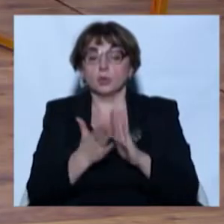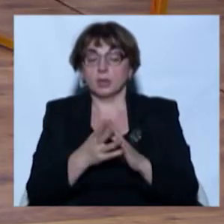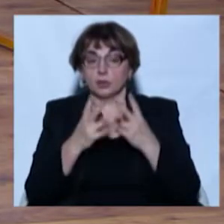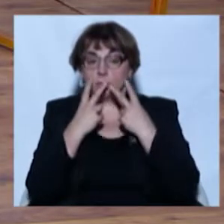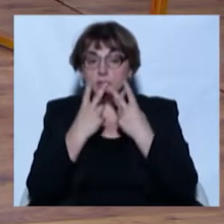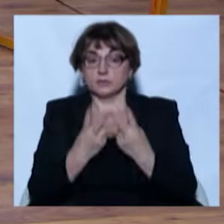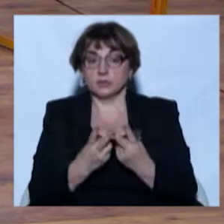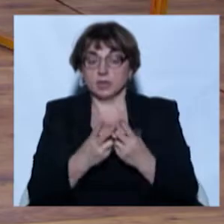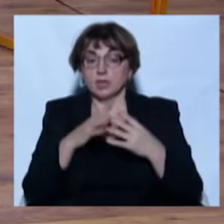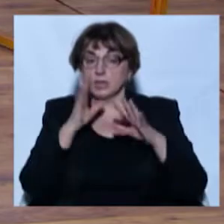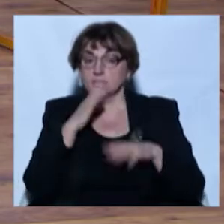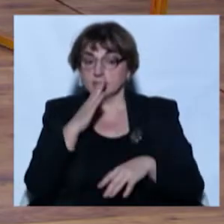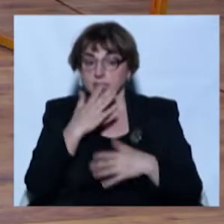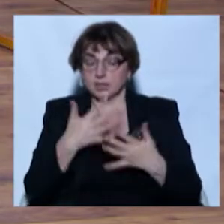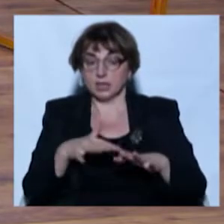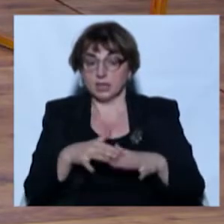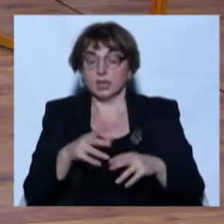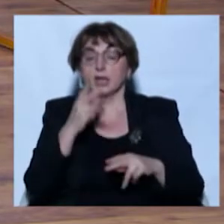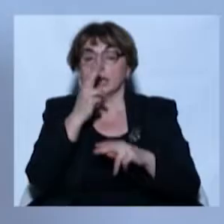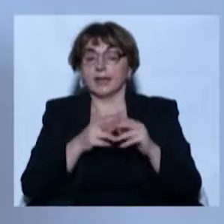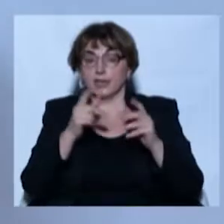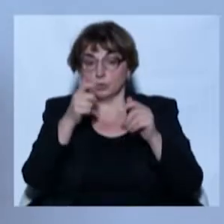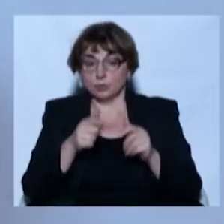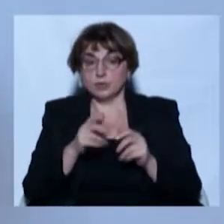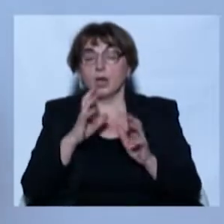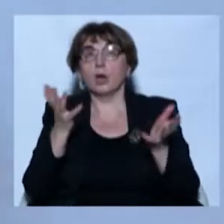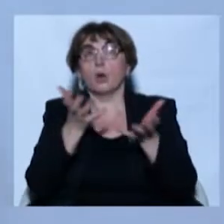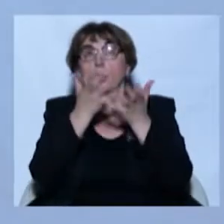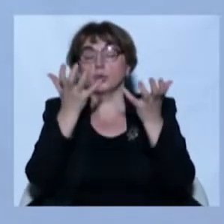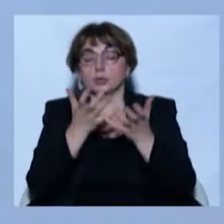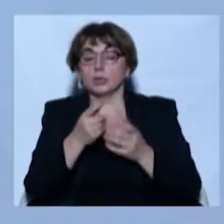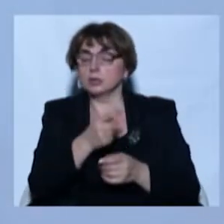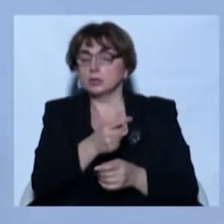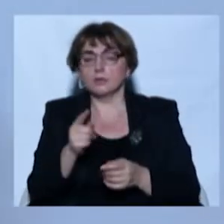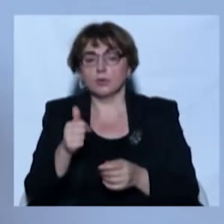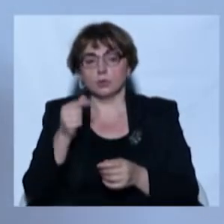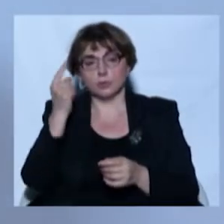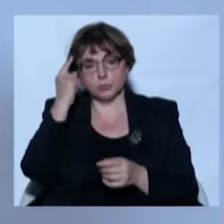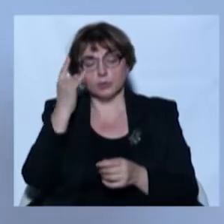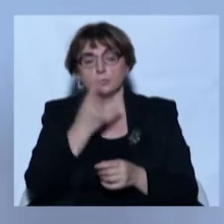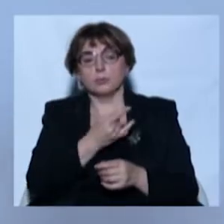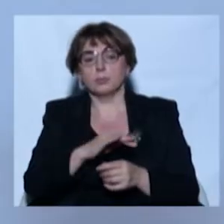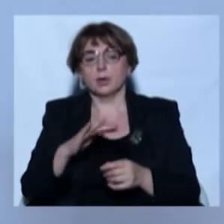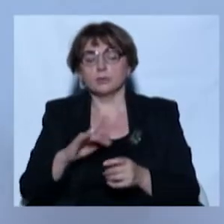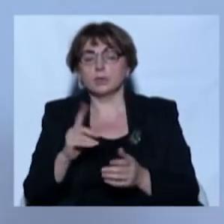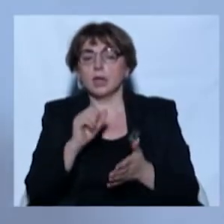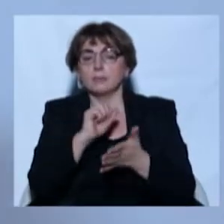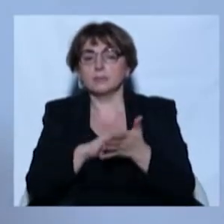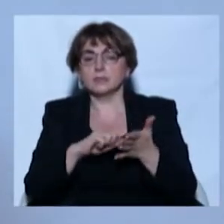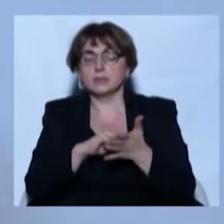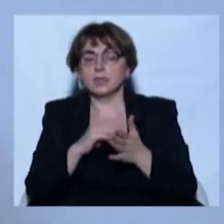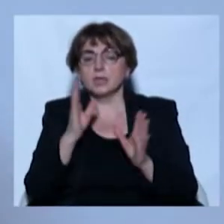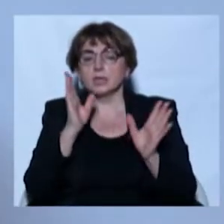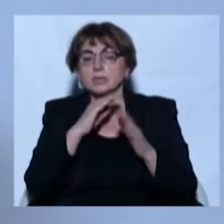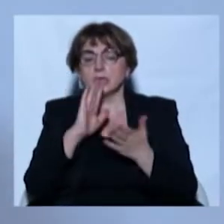ხო? სითხე, ყინული და ორთქლი. თქვენ როგორ ფიქრობთ, ბავშვებო, რა იწვევს